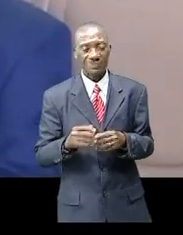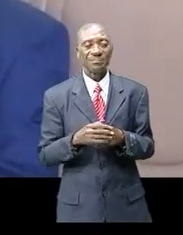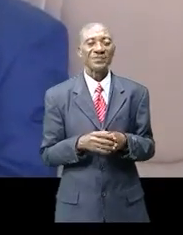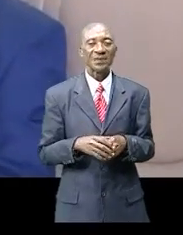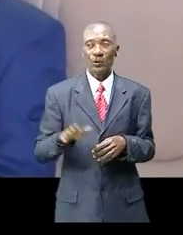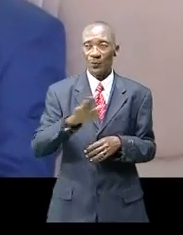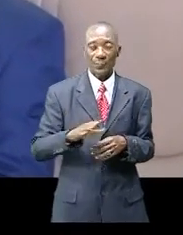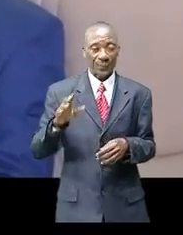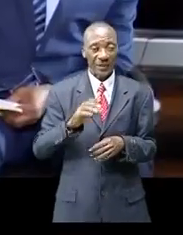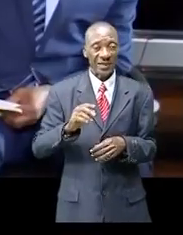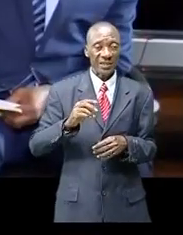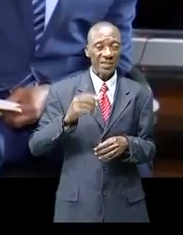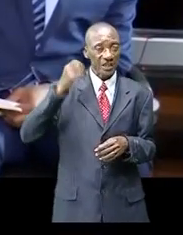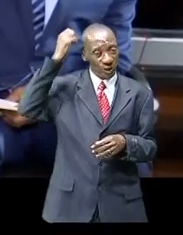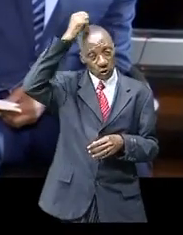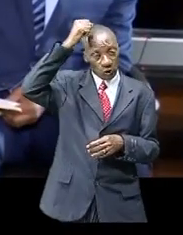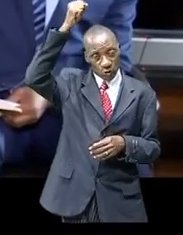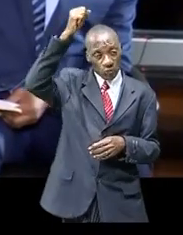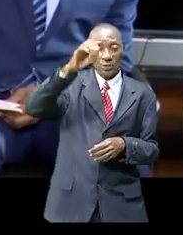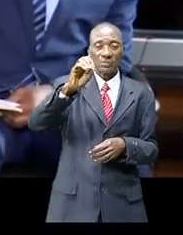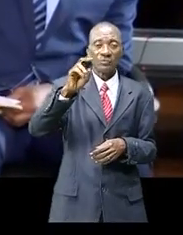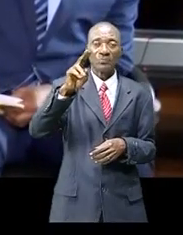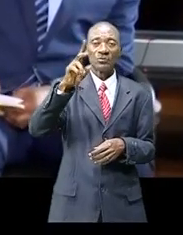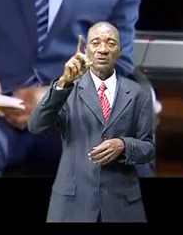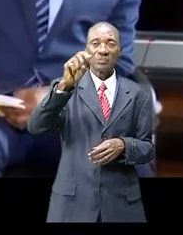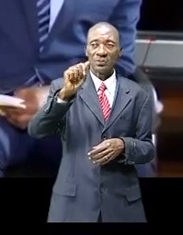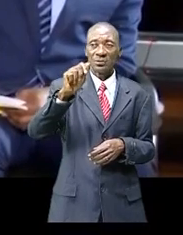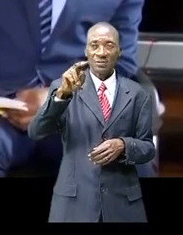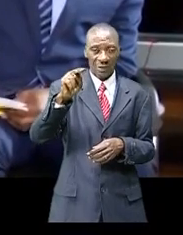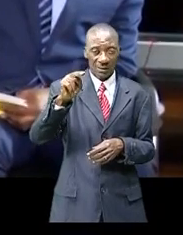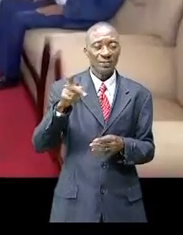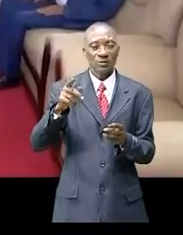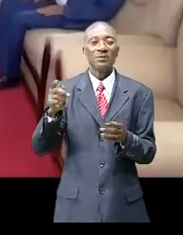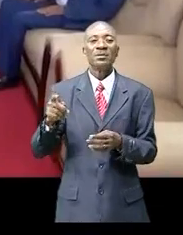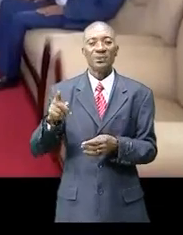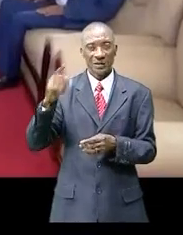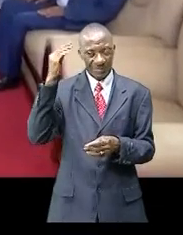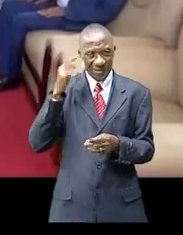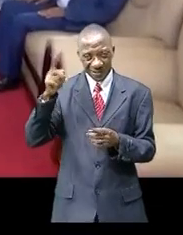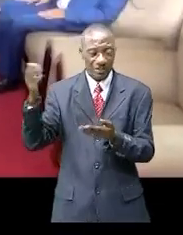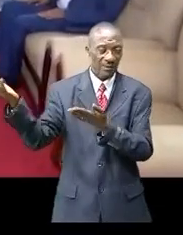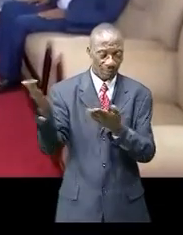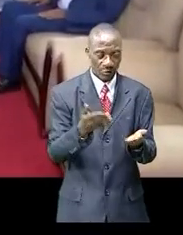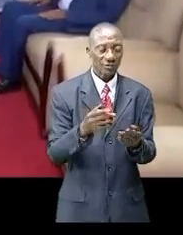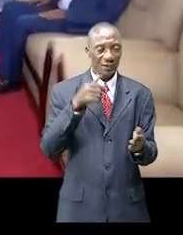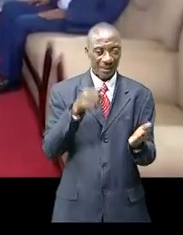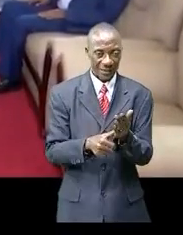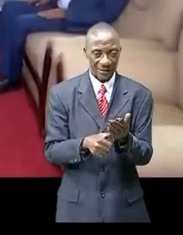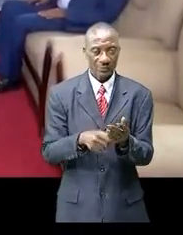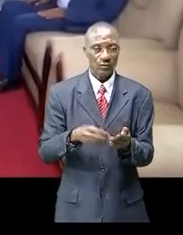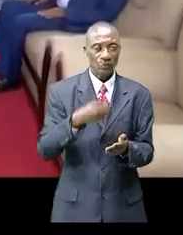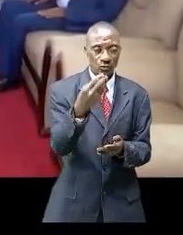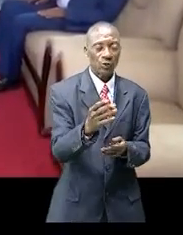Soudan. Son diplomate accrédité à Kinshasa, porteur d'une lettre du ministre soudanais des Affaires étrangères, lettre adressée à sa collègue de la